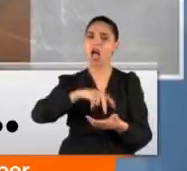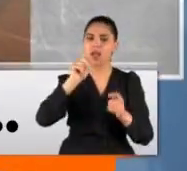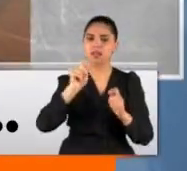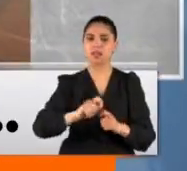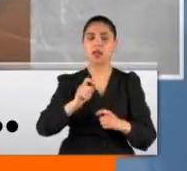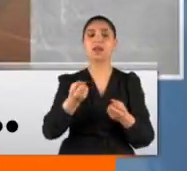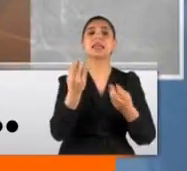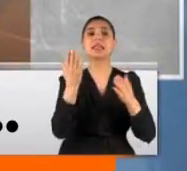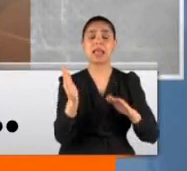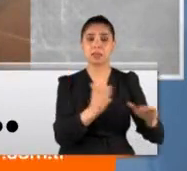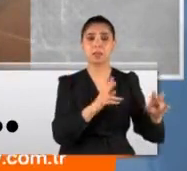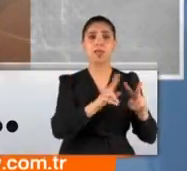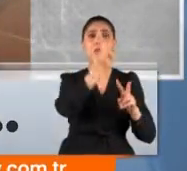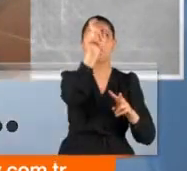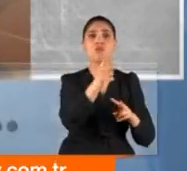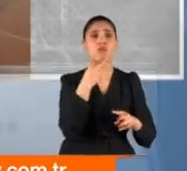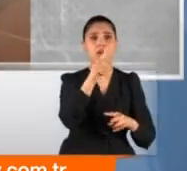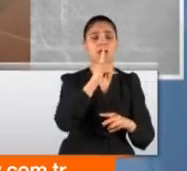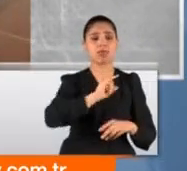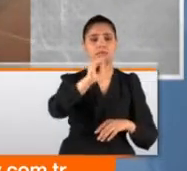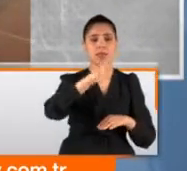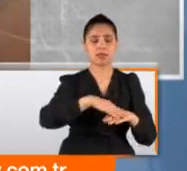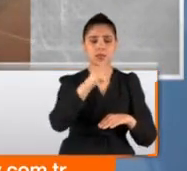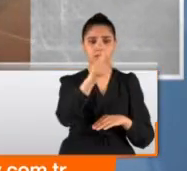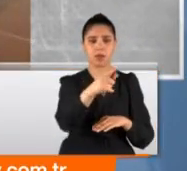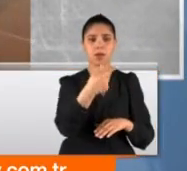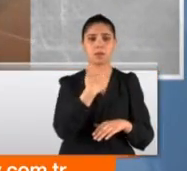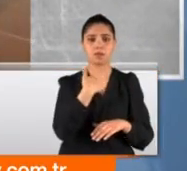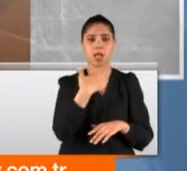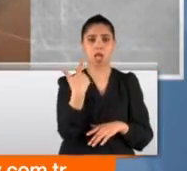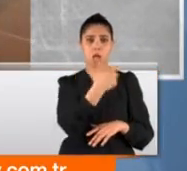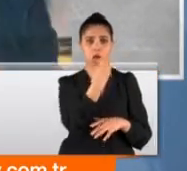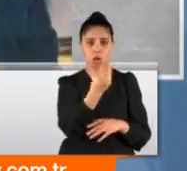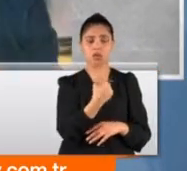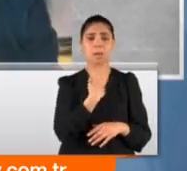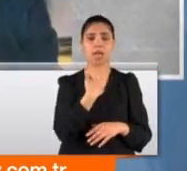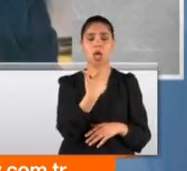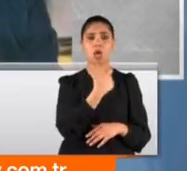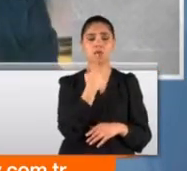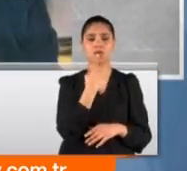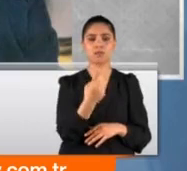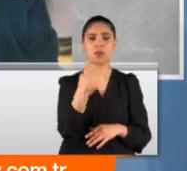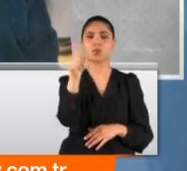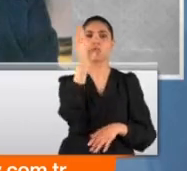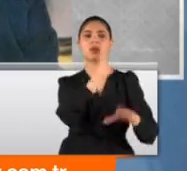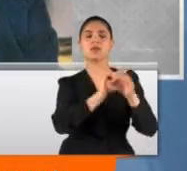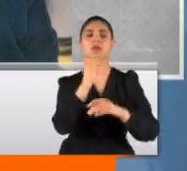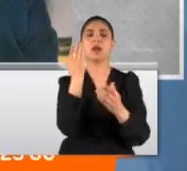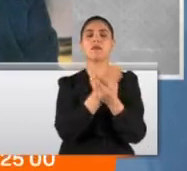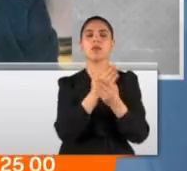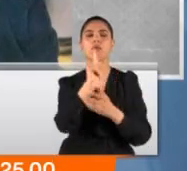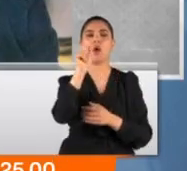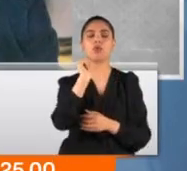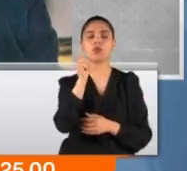Yetmedi, Müge Anlı'ya bile tehditler kağıdırdı. Onu hedef haline getirmişim, öldürecek olsa beni öldürürmüş. Sır dosya 19. günde